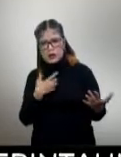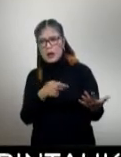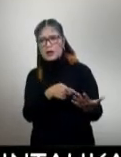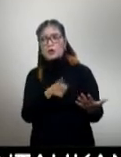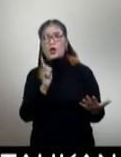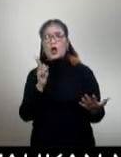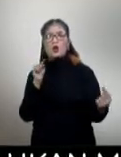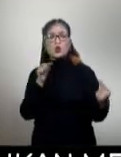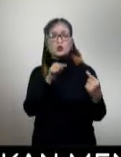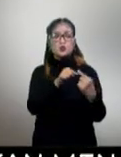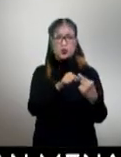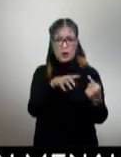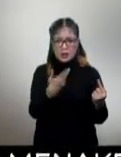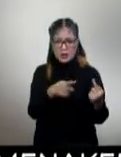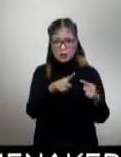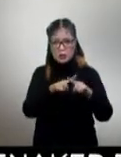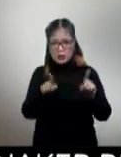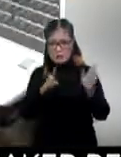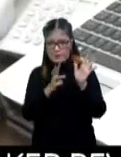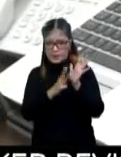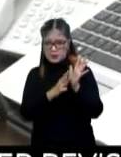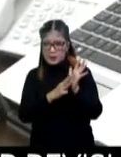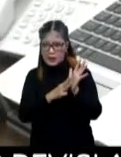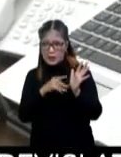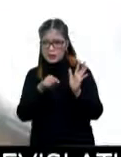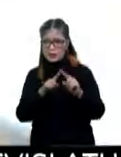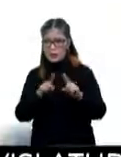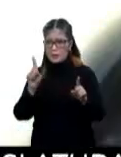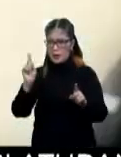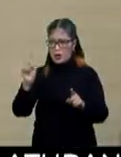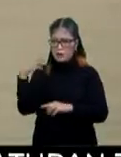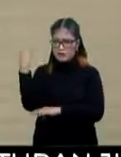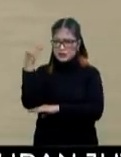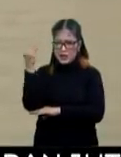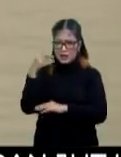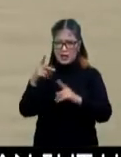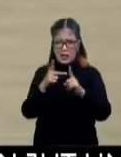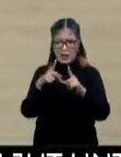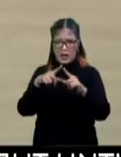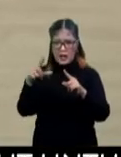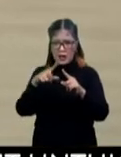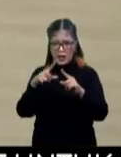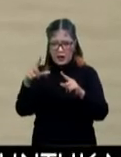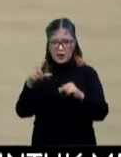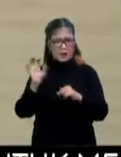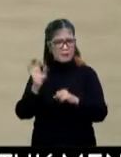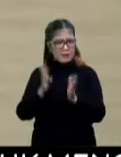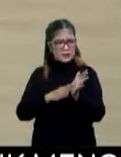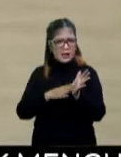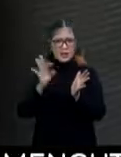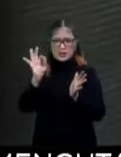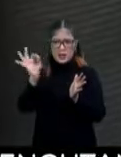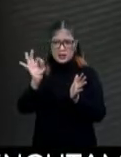dilakukan memang jadi masalah tapi kalau sebatas wisata halal saya pikirkan dan masalah Sebagai Putra asli kota Malang Ketua